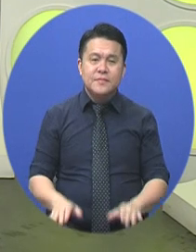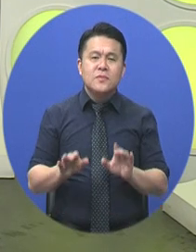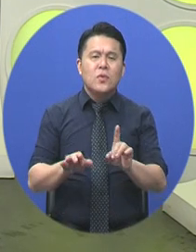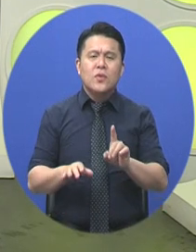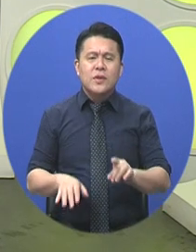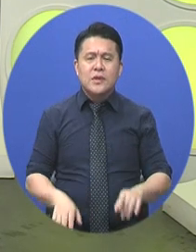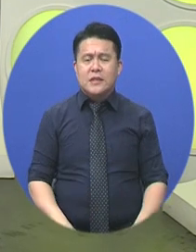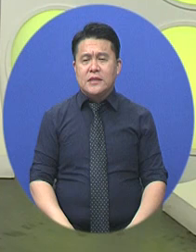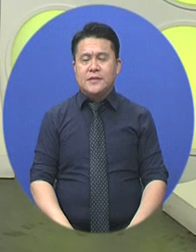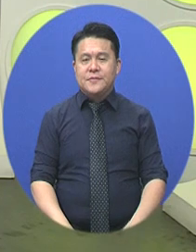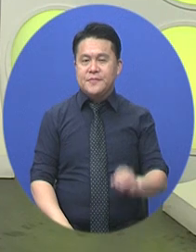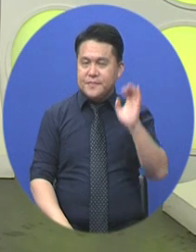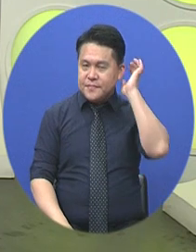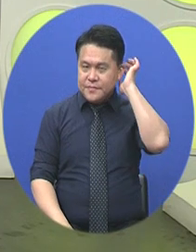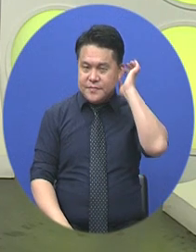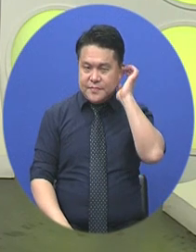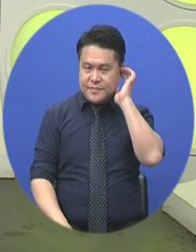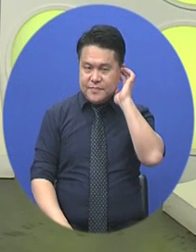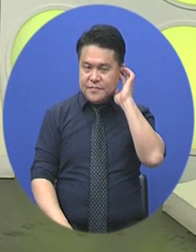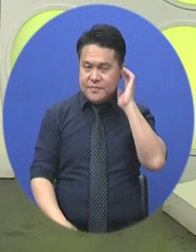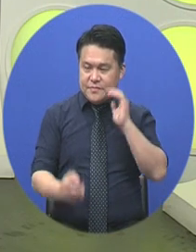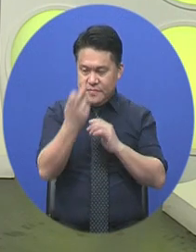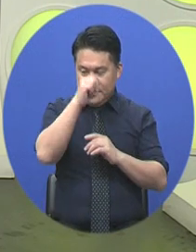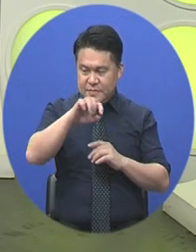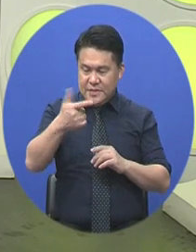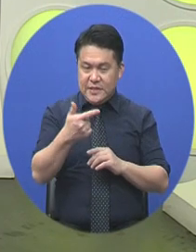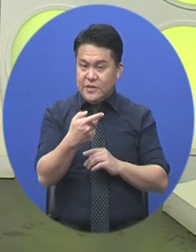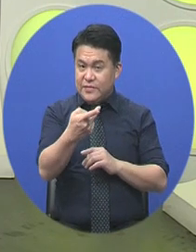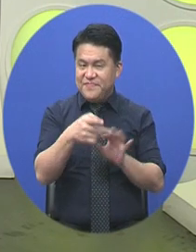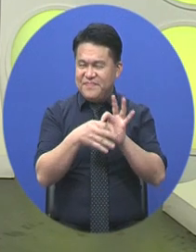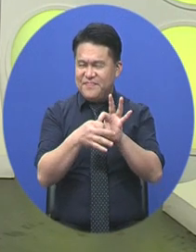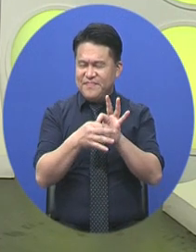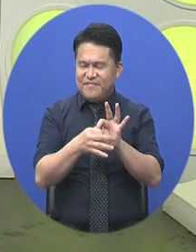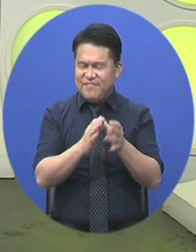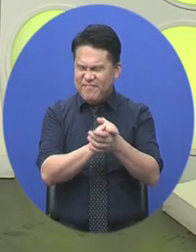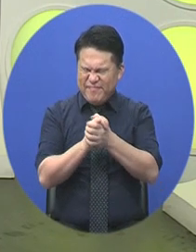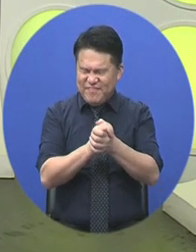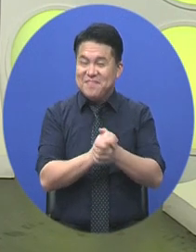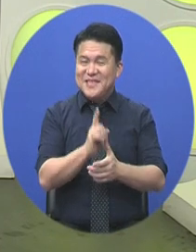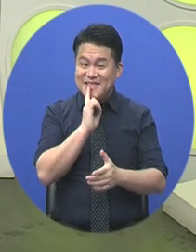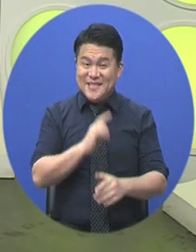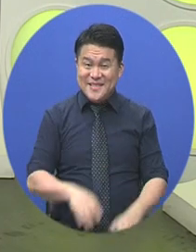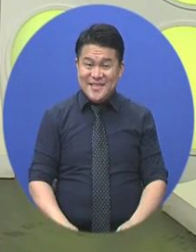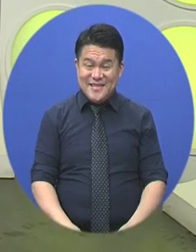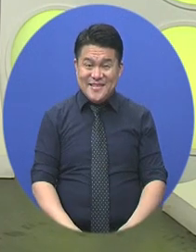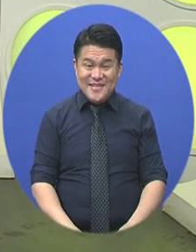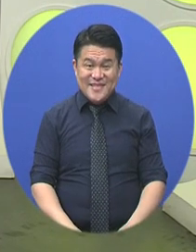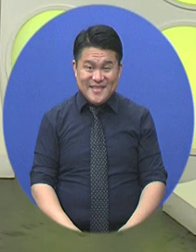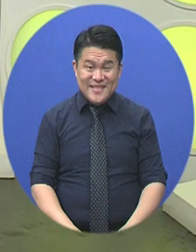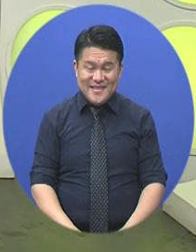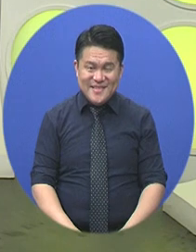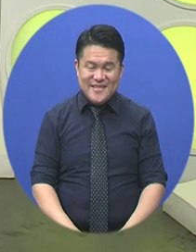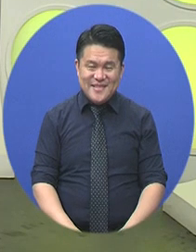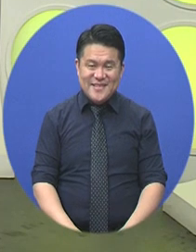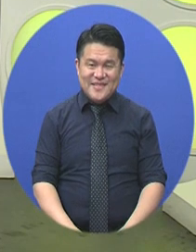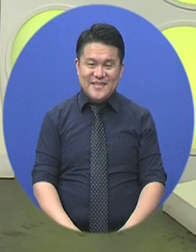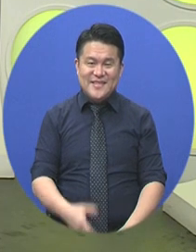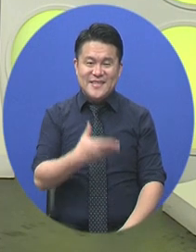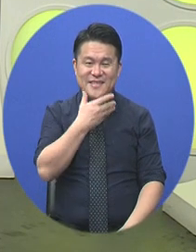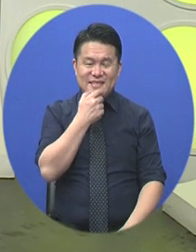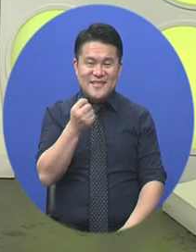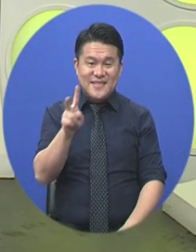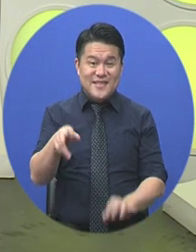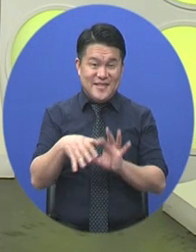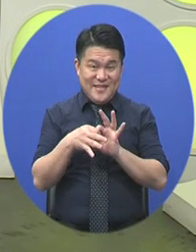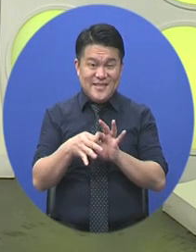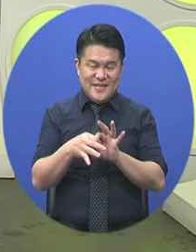요즘 상주에. 우리가 이만큼 최미란 씨와의 관계가 참 인연이 참이